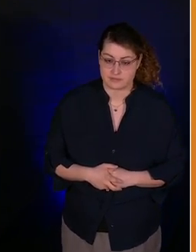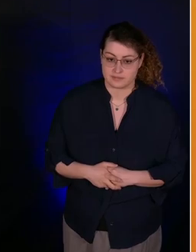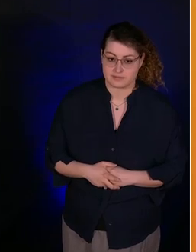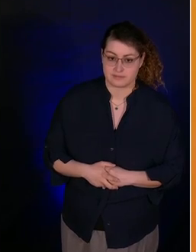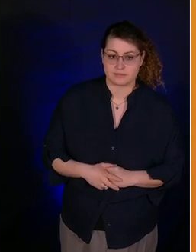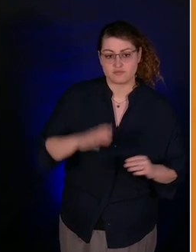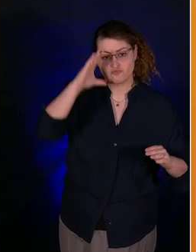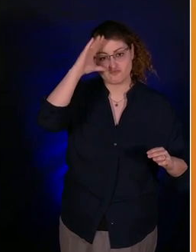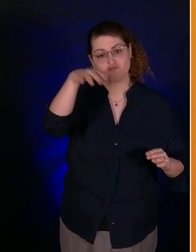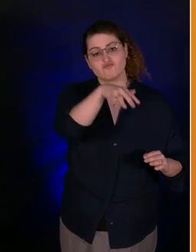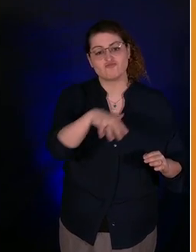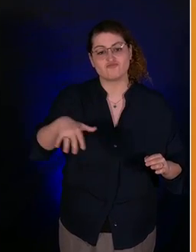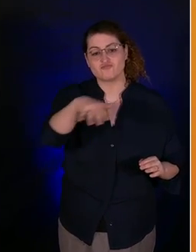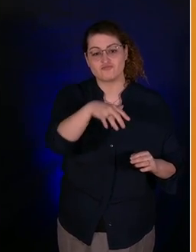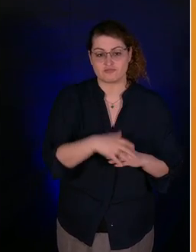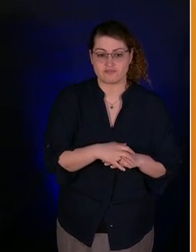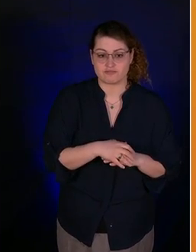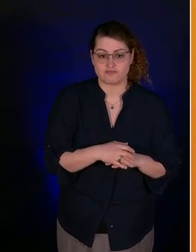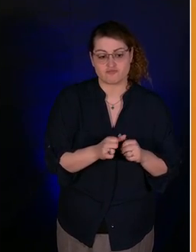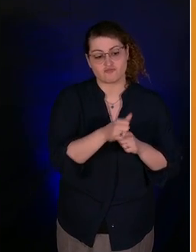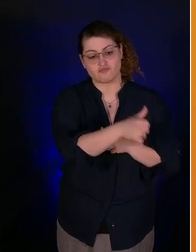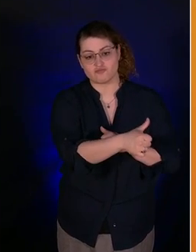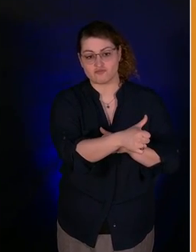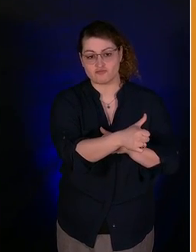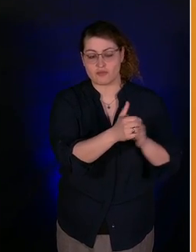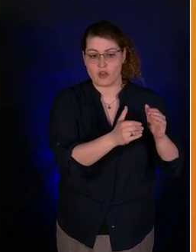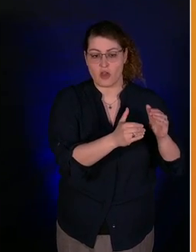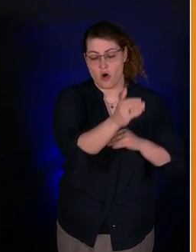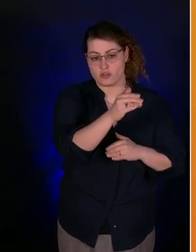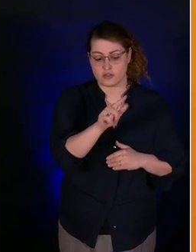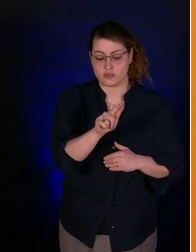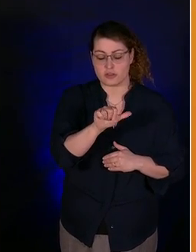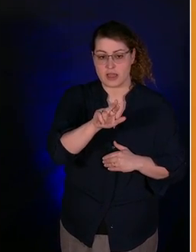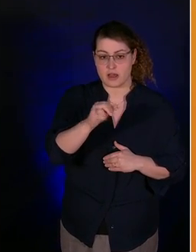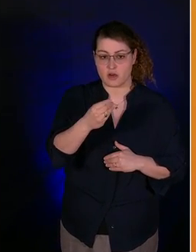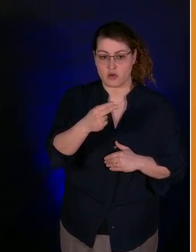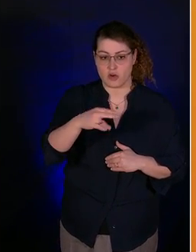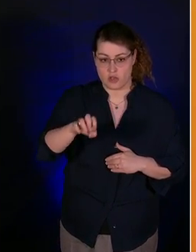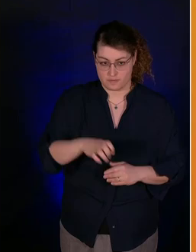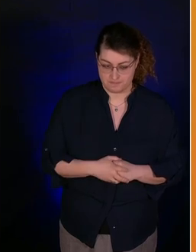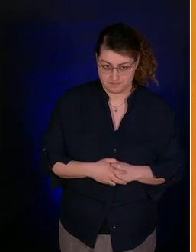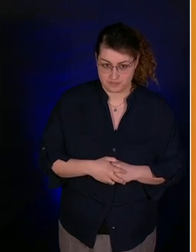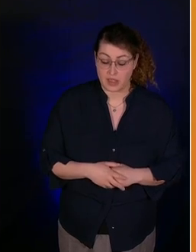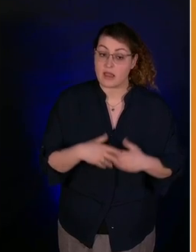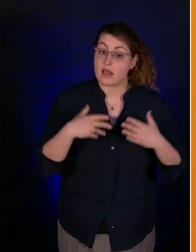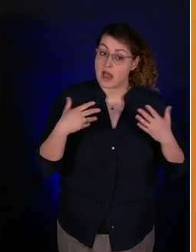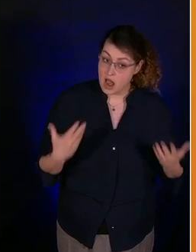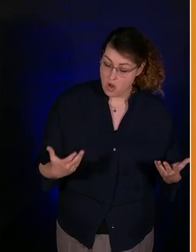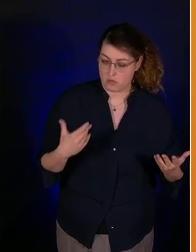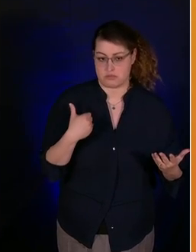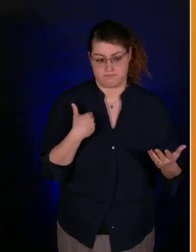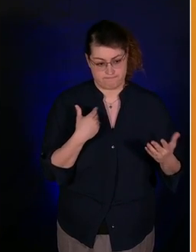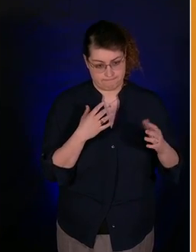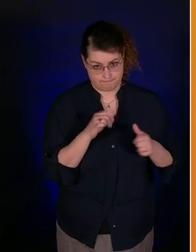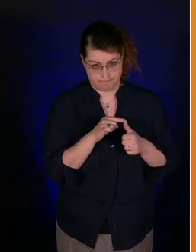Salut à tous et toutes depuis la Haute-Garonne, donc où je milite aux finances publiques. Mon intervention s'appuiera sur le